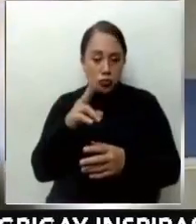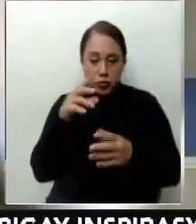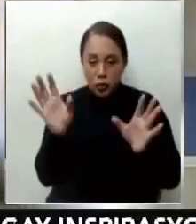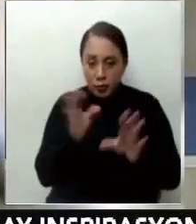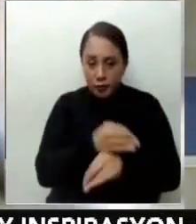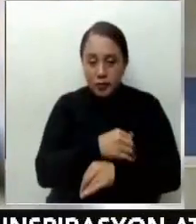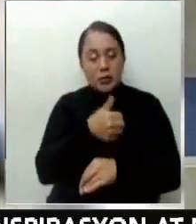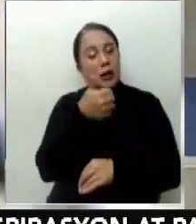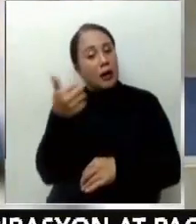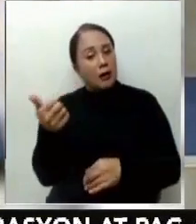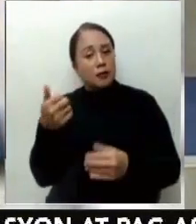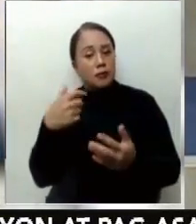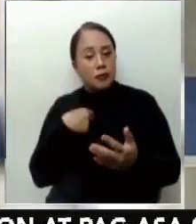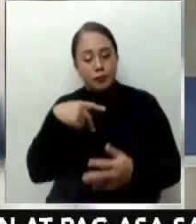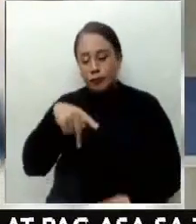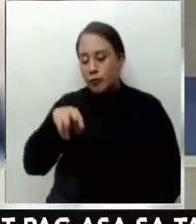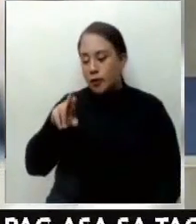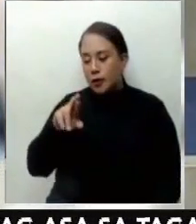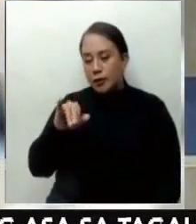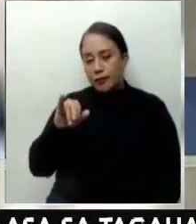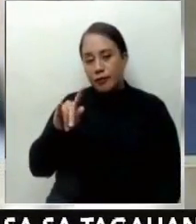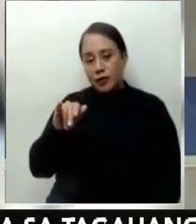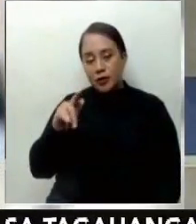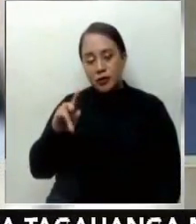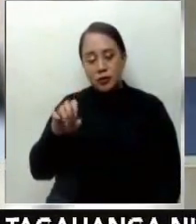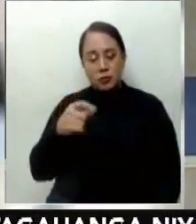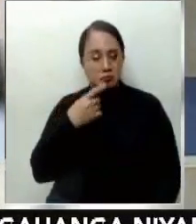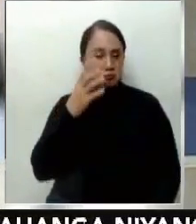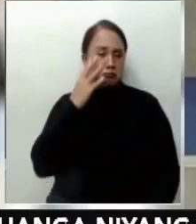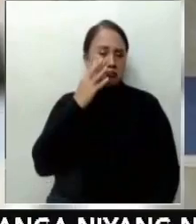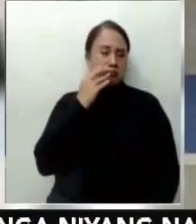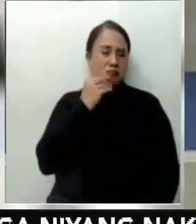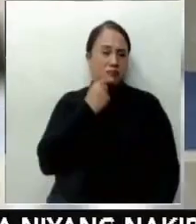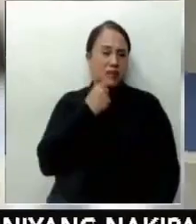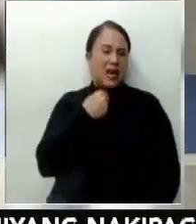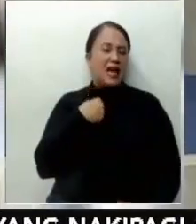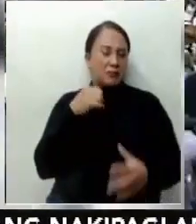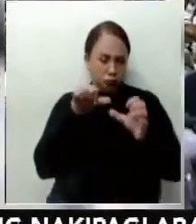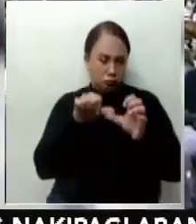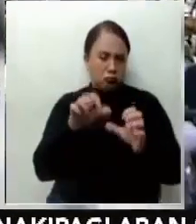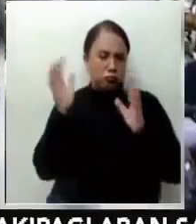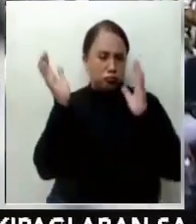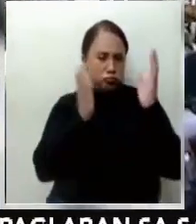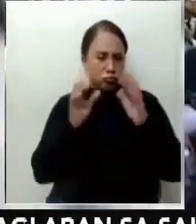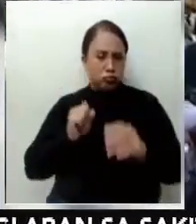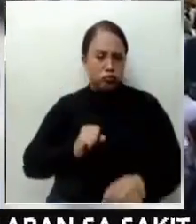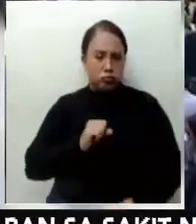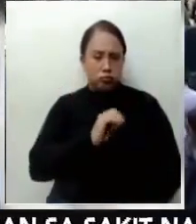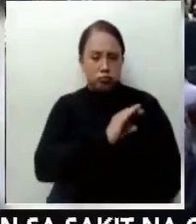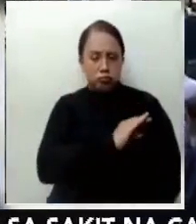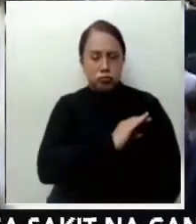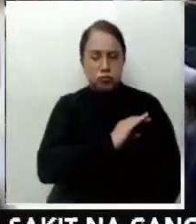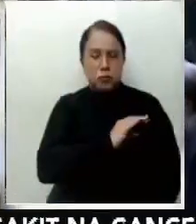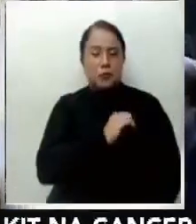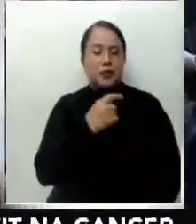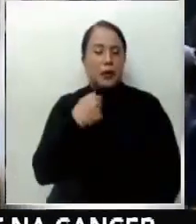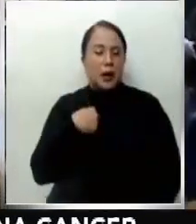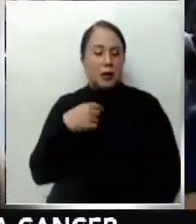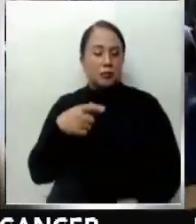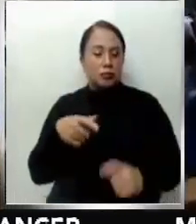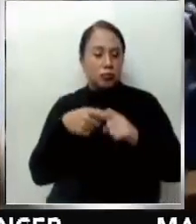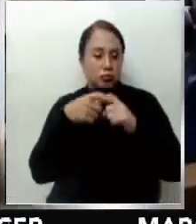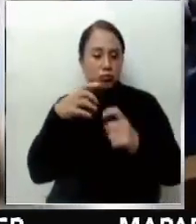pribilehiyo sa karanasan ng kamara an niya tuloy namang nagsisilbi ang staff ng isang suspendidong kongresista may